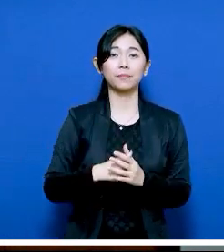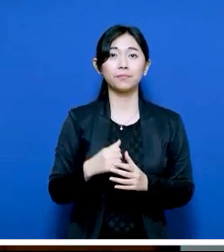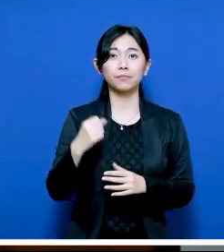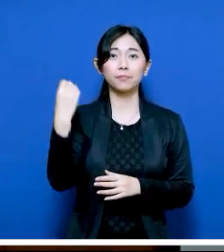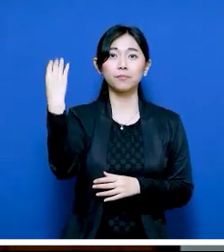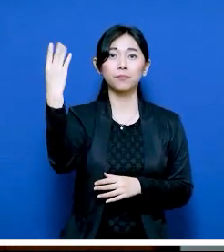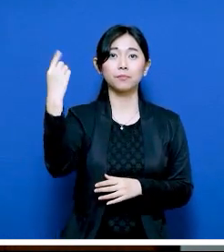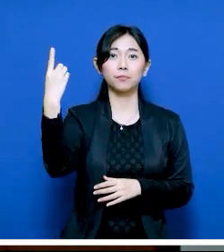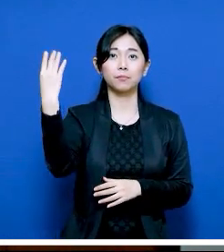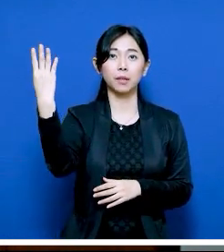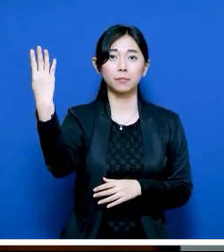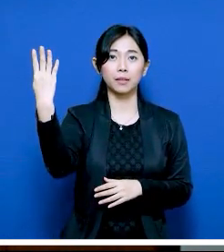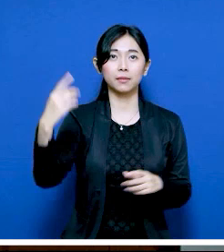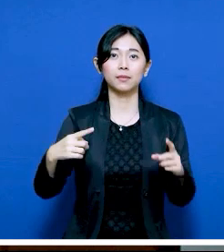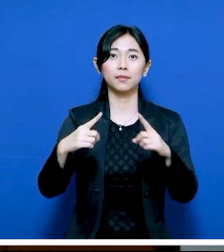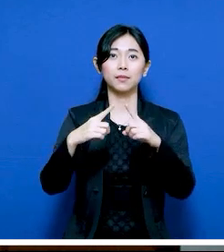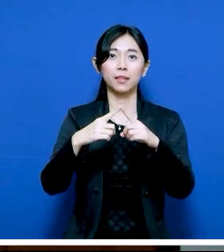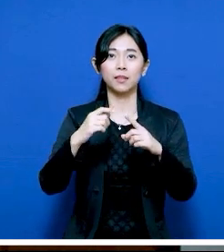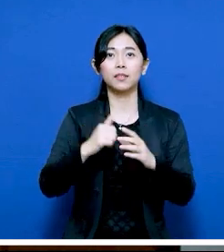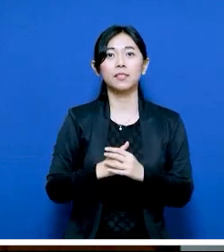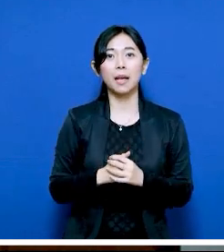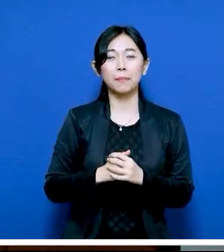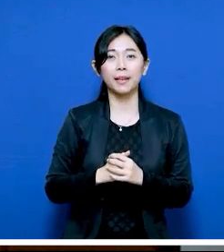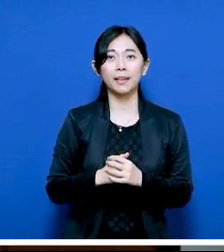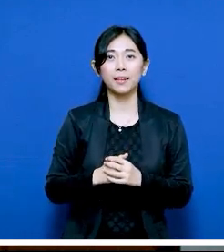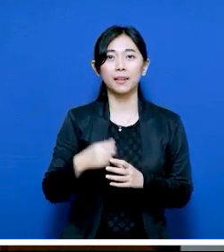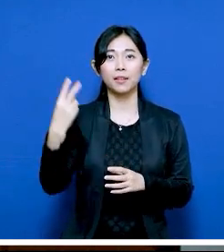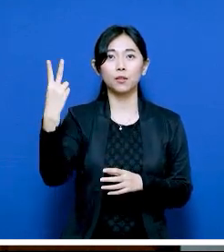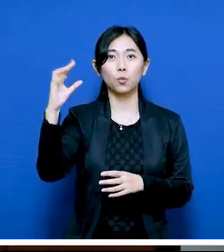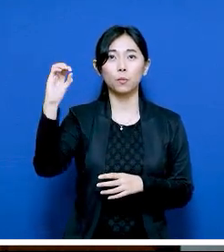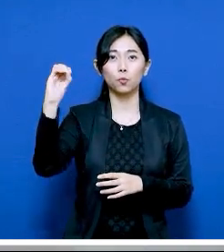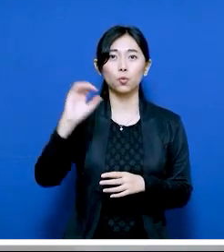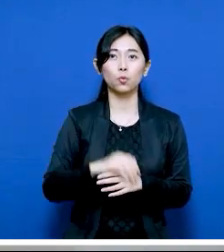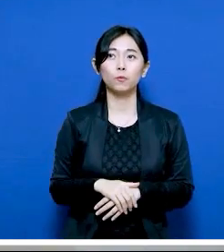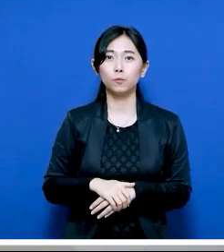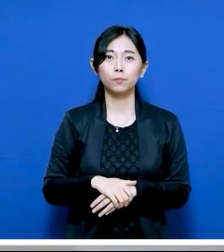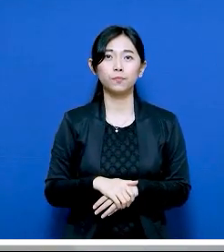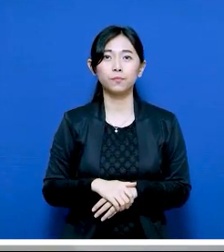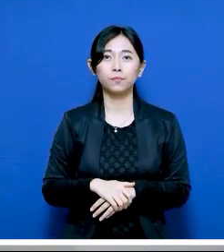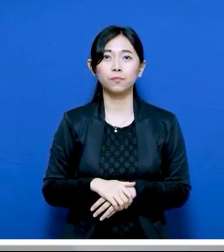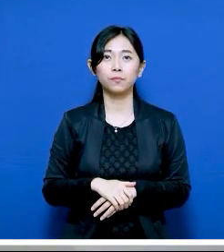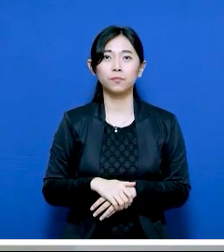yang ke-14 sampai dengan ayatnya yang ke-20.